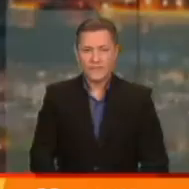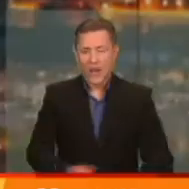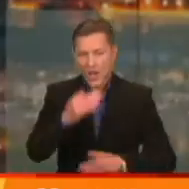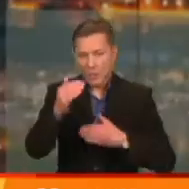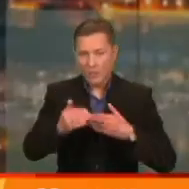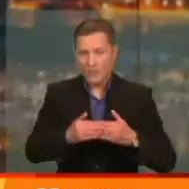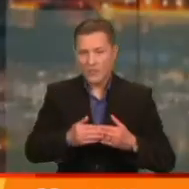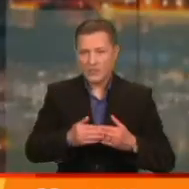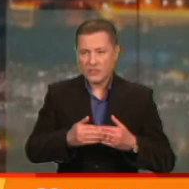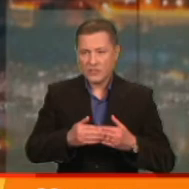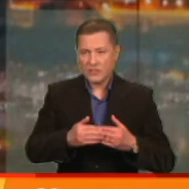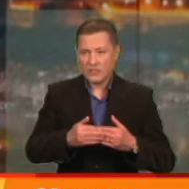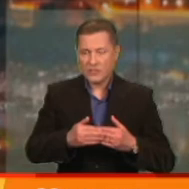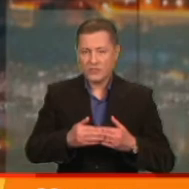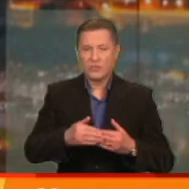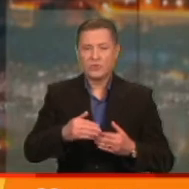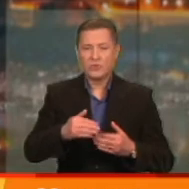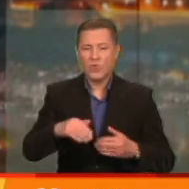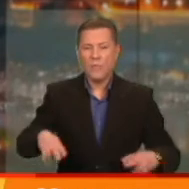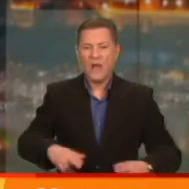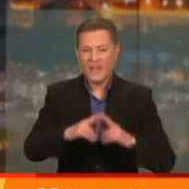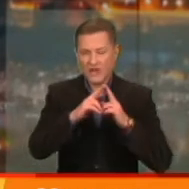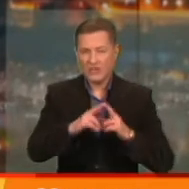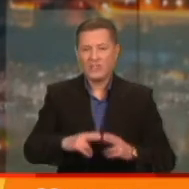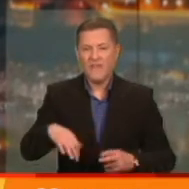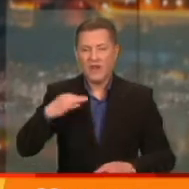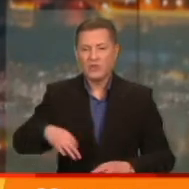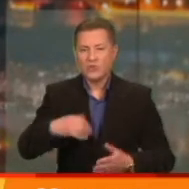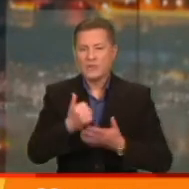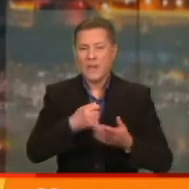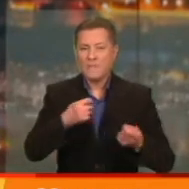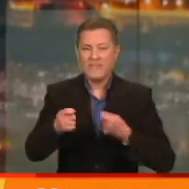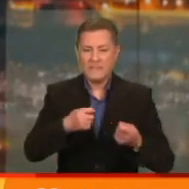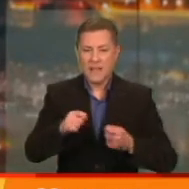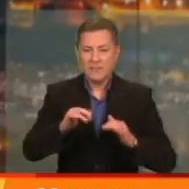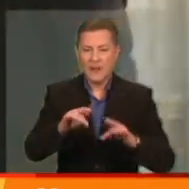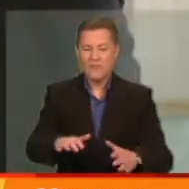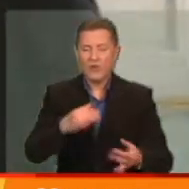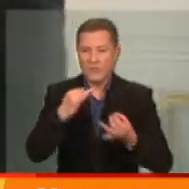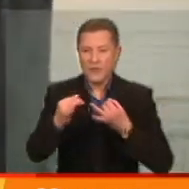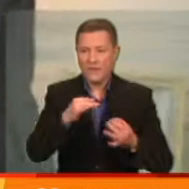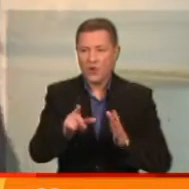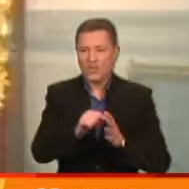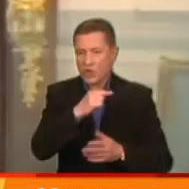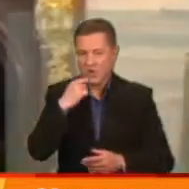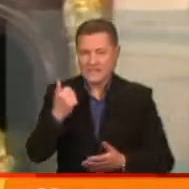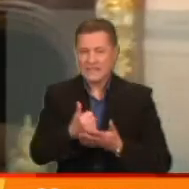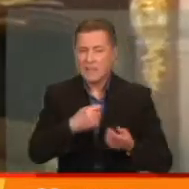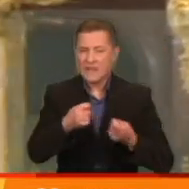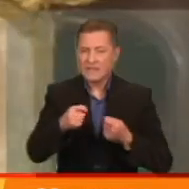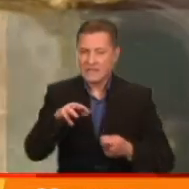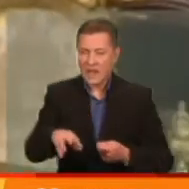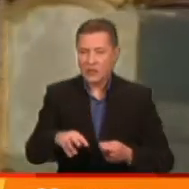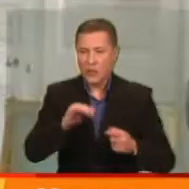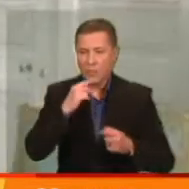Поблизу Путін у Версалі, поблизу Парижа, французький президент Еммануель Макрон проводить перемови з російським колегою. Мова йде